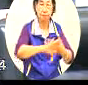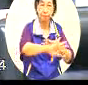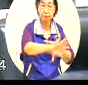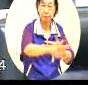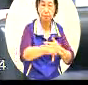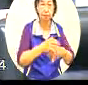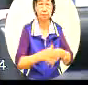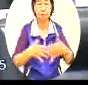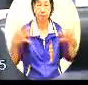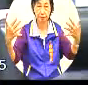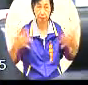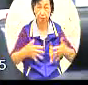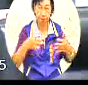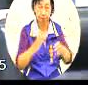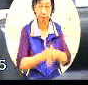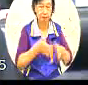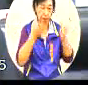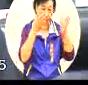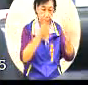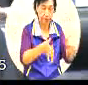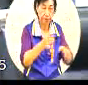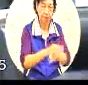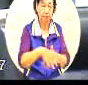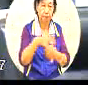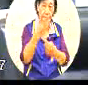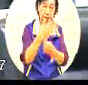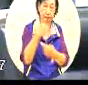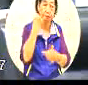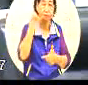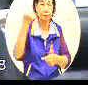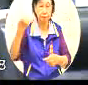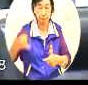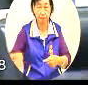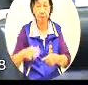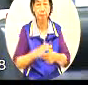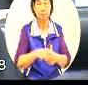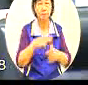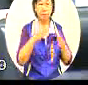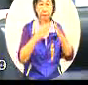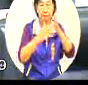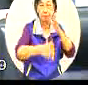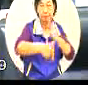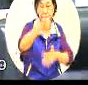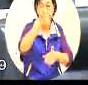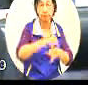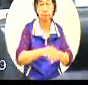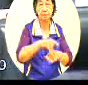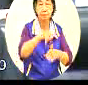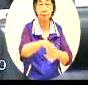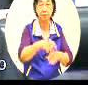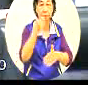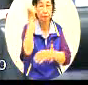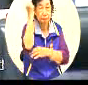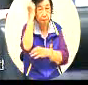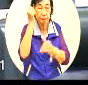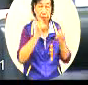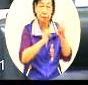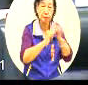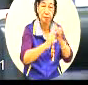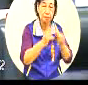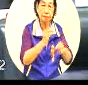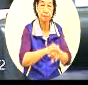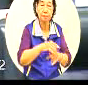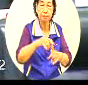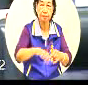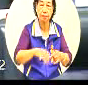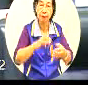旗津的部分呢，本席最后一个问题把它问完，就是说，市长，其实旗津区的居民为什么都在上下班时间必须搭